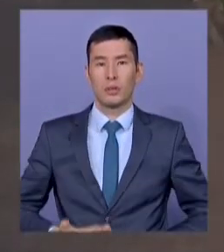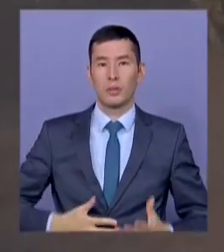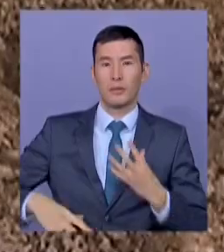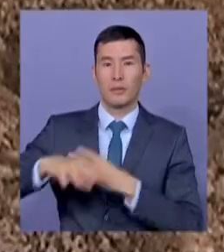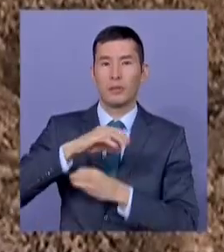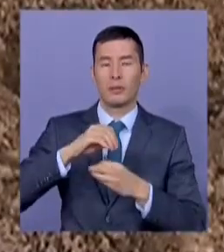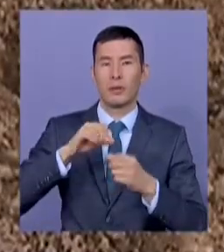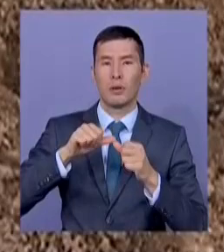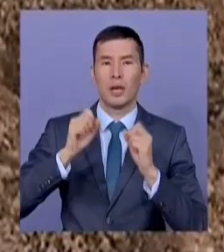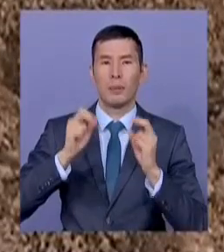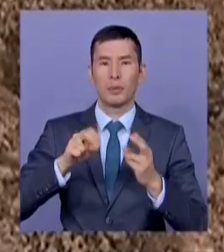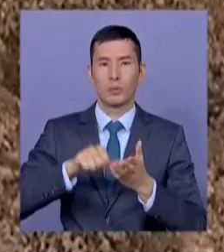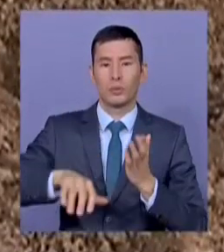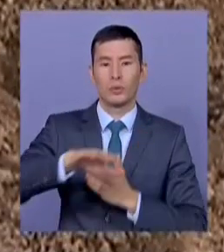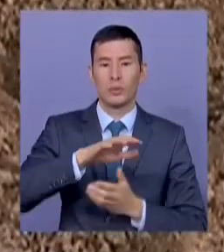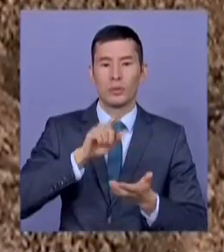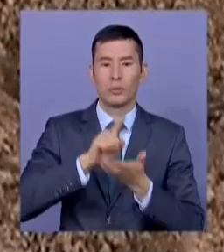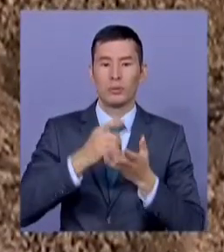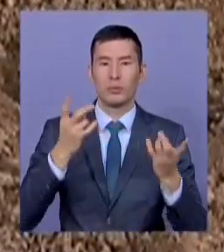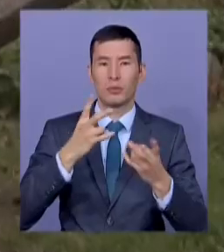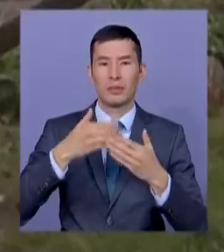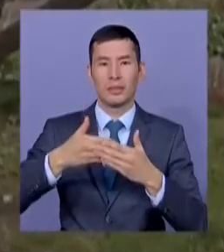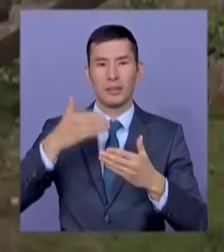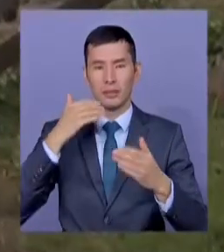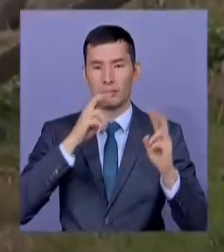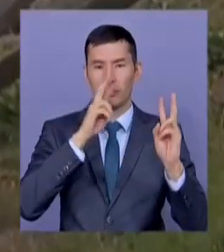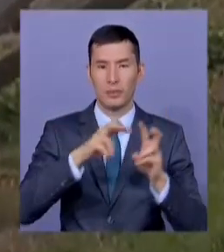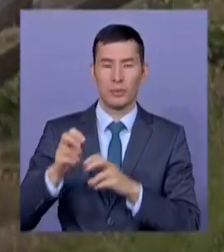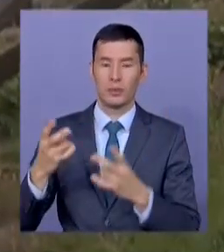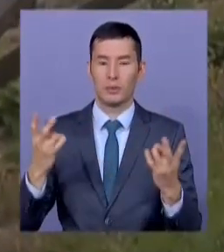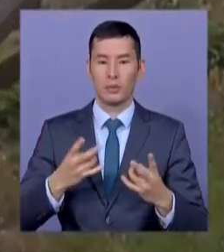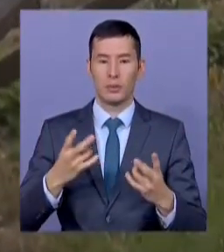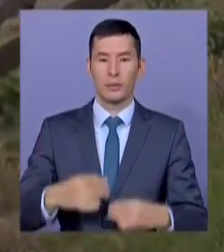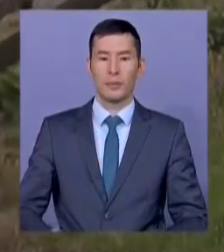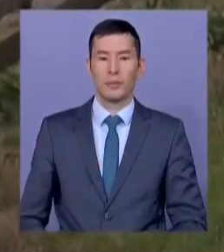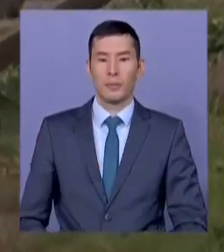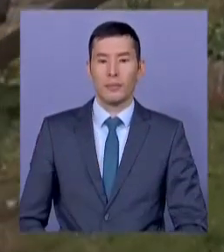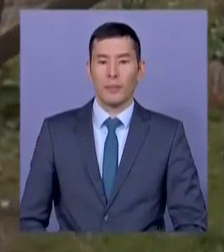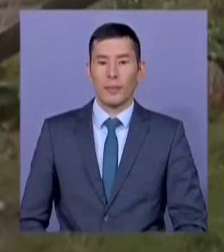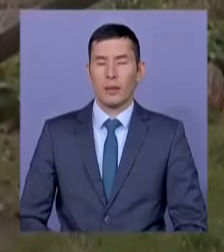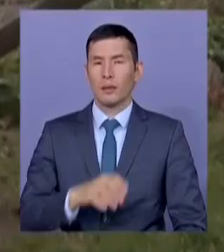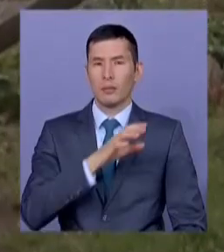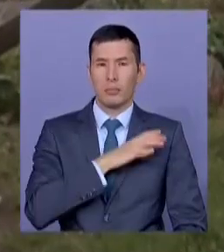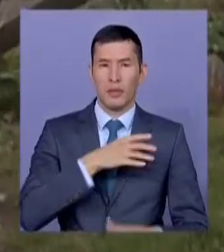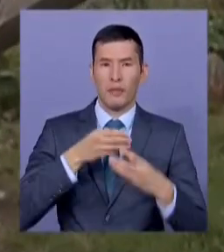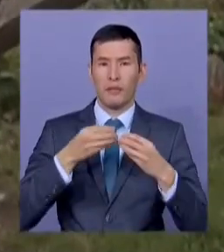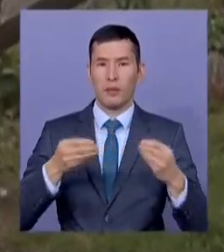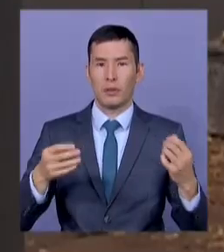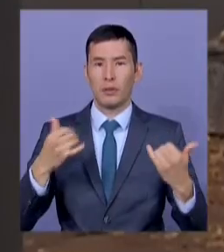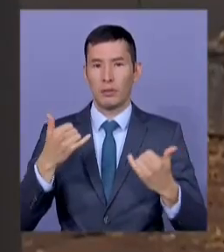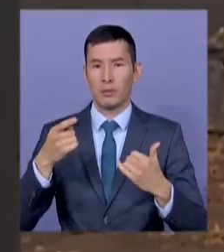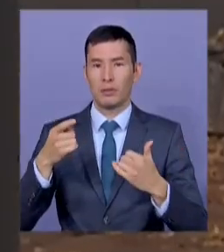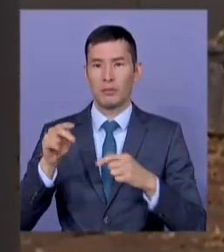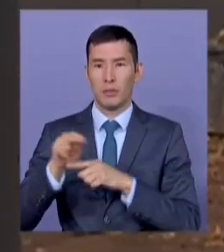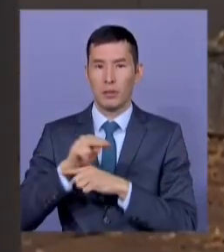прорыва опасных участков следовало бы проводить почаще. Здесь было весной уже один раз. Перебор, типа, уже второй раз в этом году.